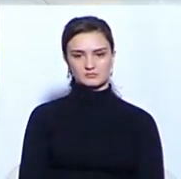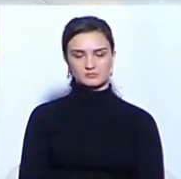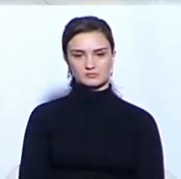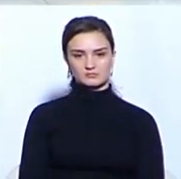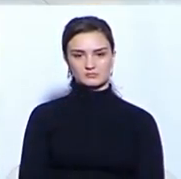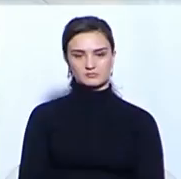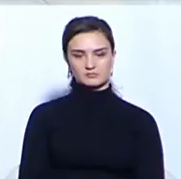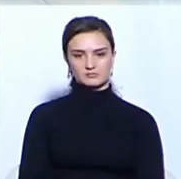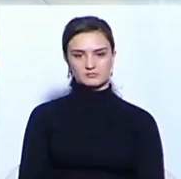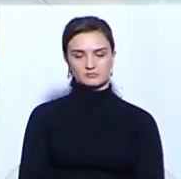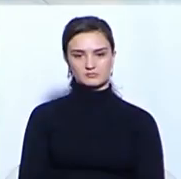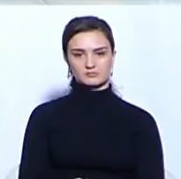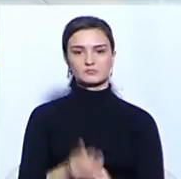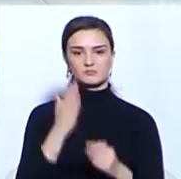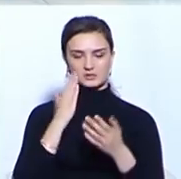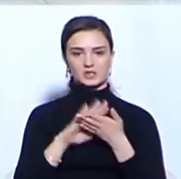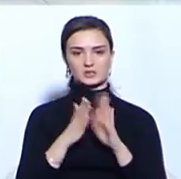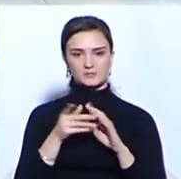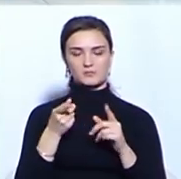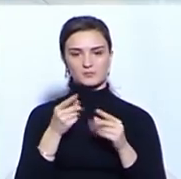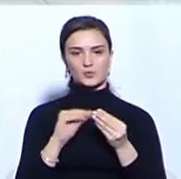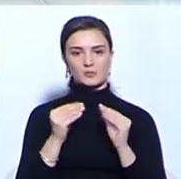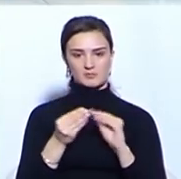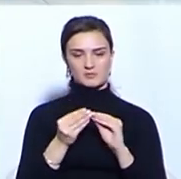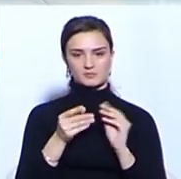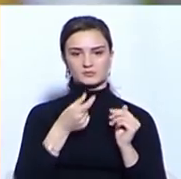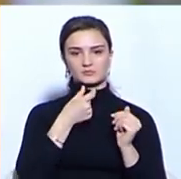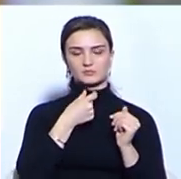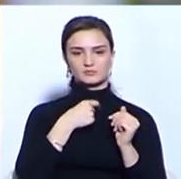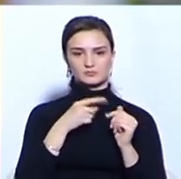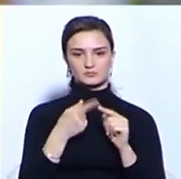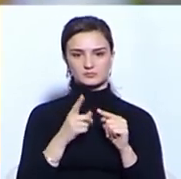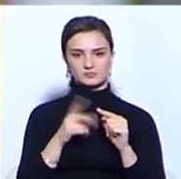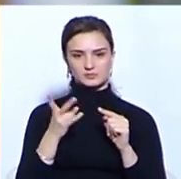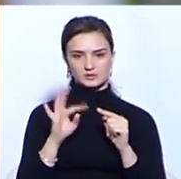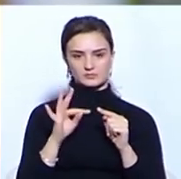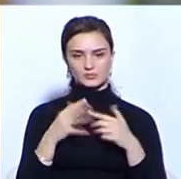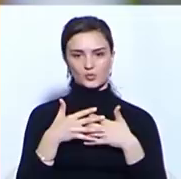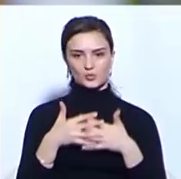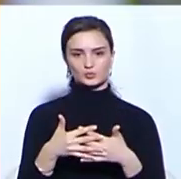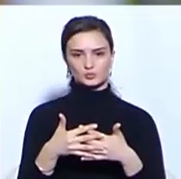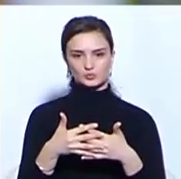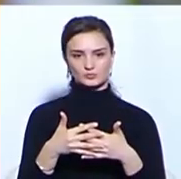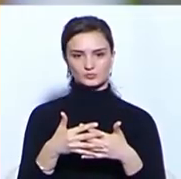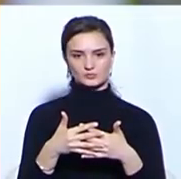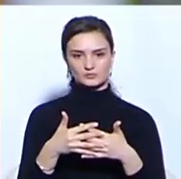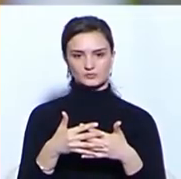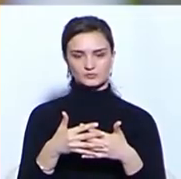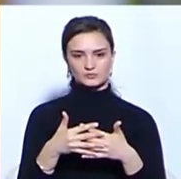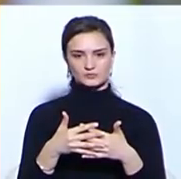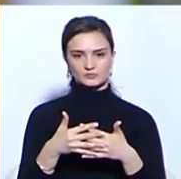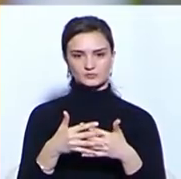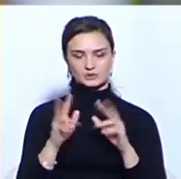ამ შემთხვევაში მართალია პრობლემების მქონე საშვილოსნოა აქ მულაჟის სახით, მაგრამ ორსულობა საშვილოსნოში